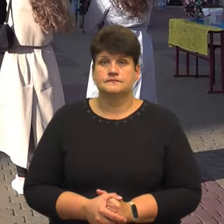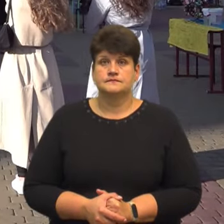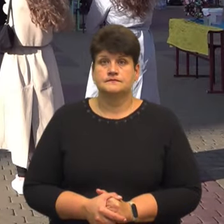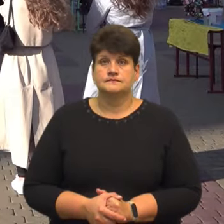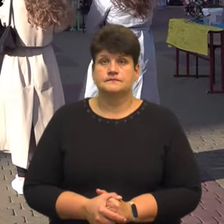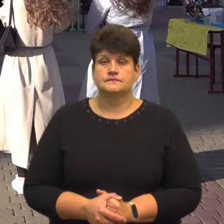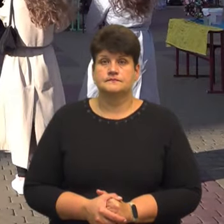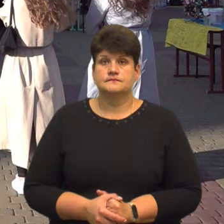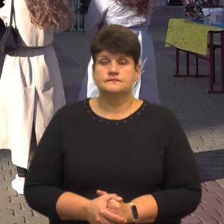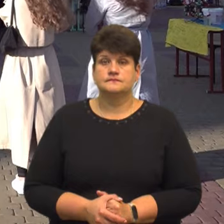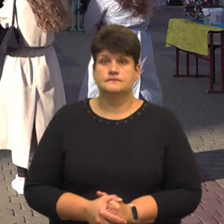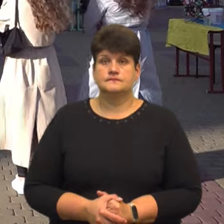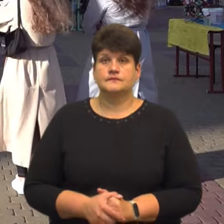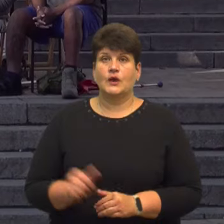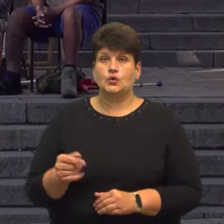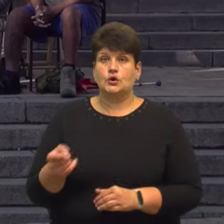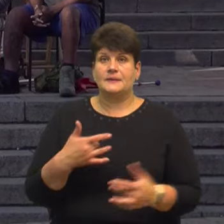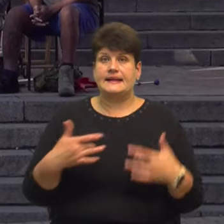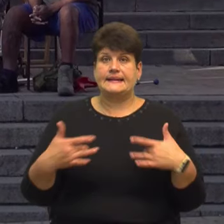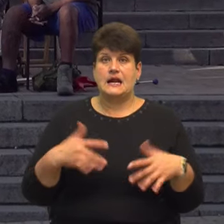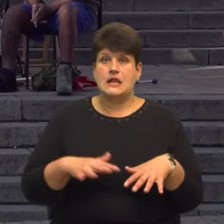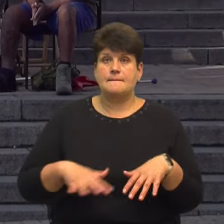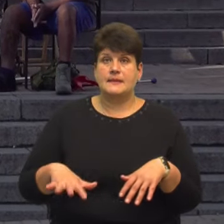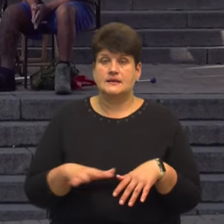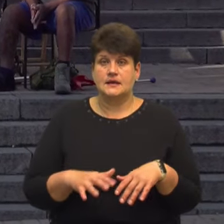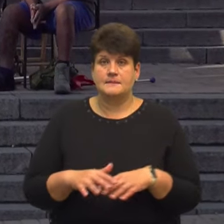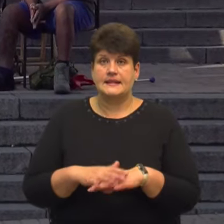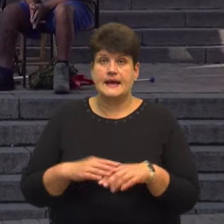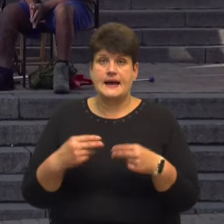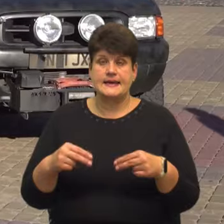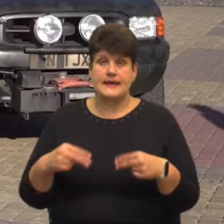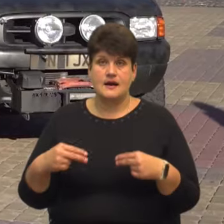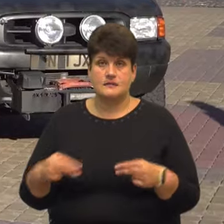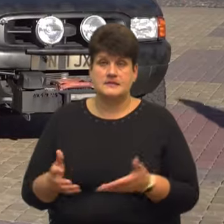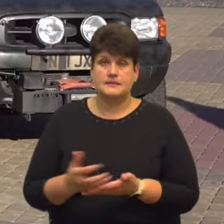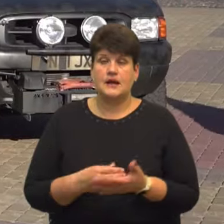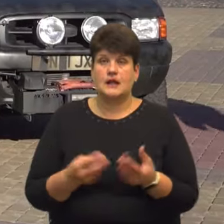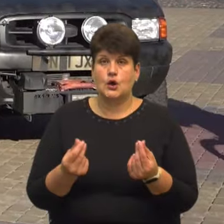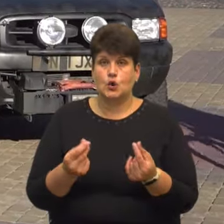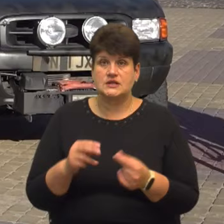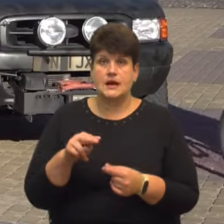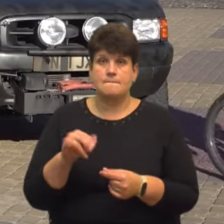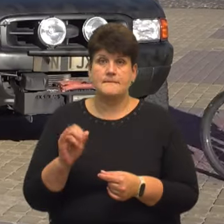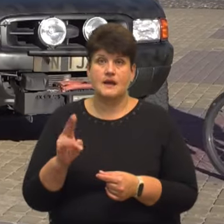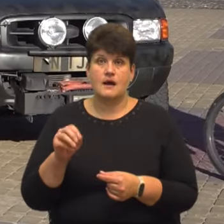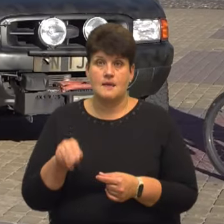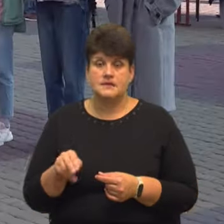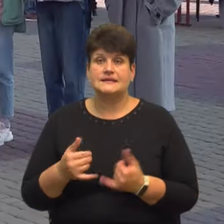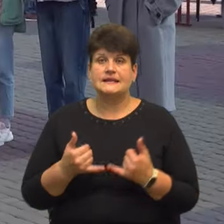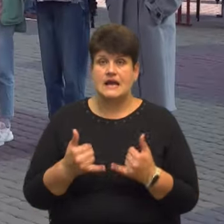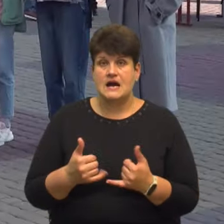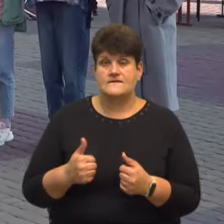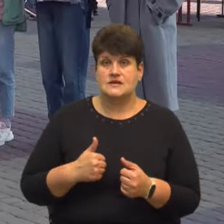Тернопіль у Тернополі на театральному Майдані під час ярмарку Global Village збирали кошти на пікап для військових містяни мали